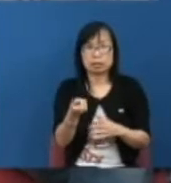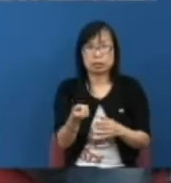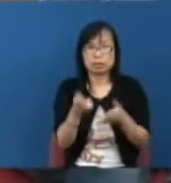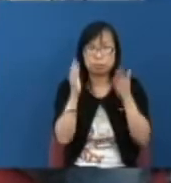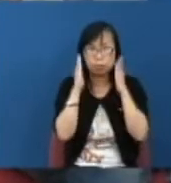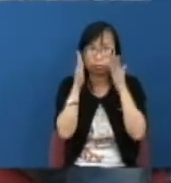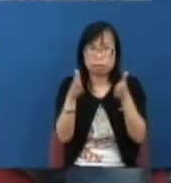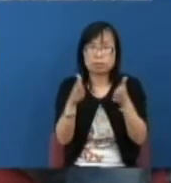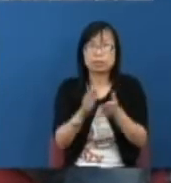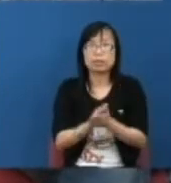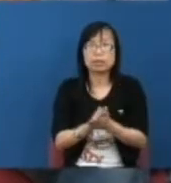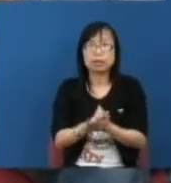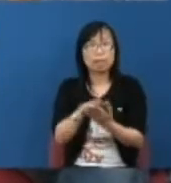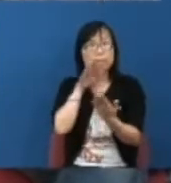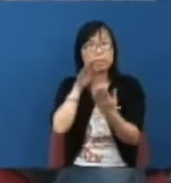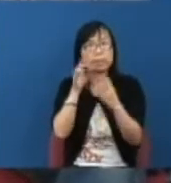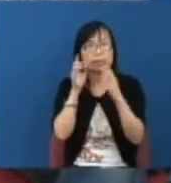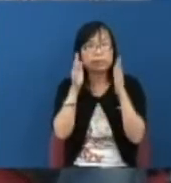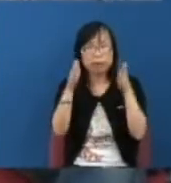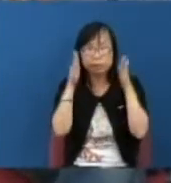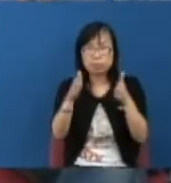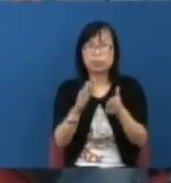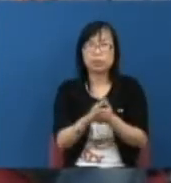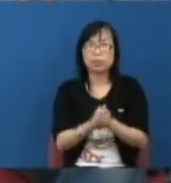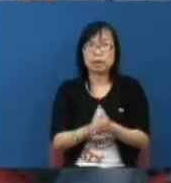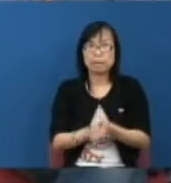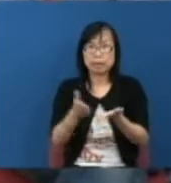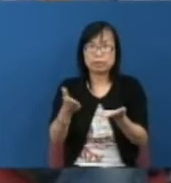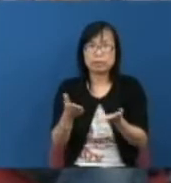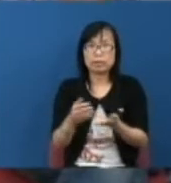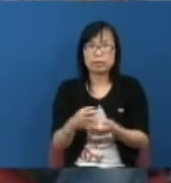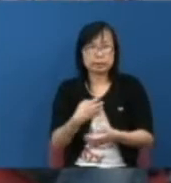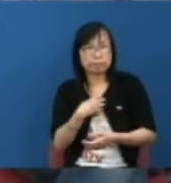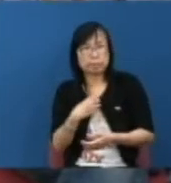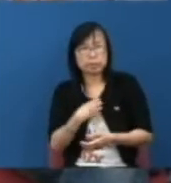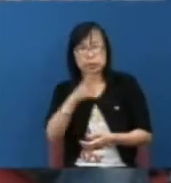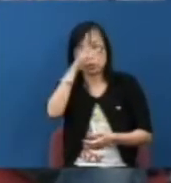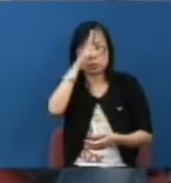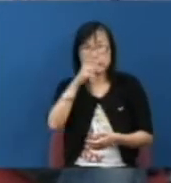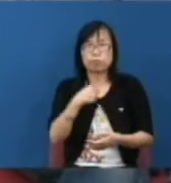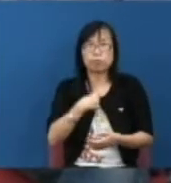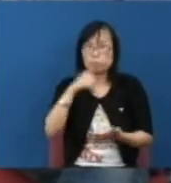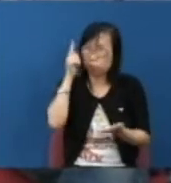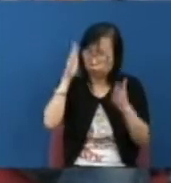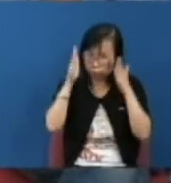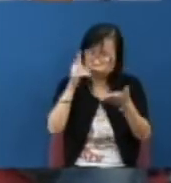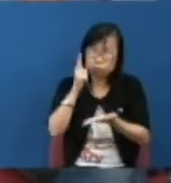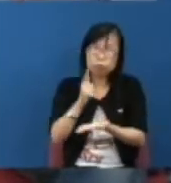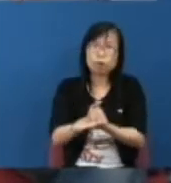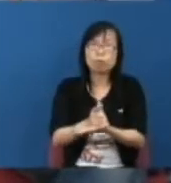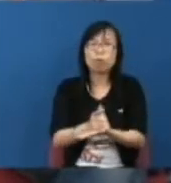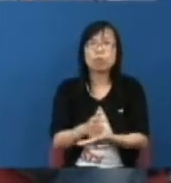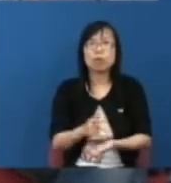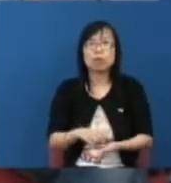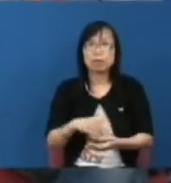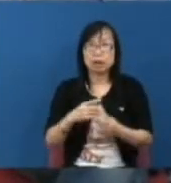區比較 focus 啊，大家咁嘅地方，咁即係俾到成個感覺咧，政府係好注重環保嘅，係好注重推